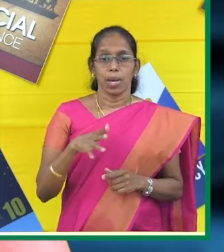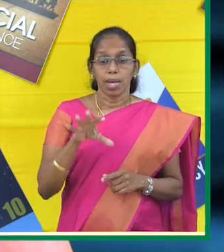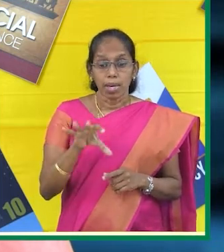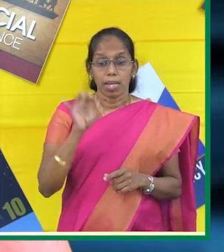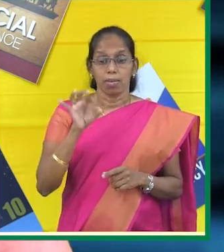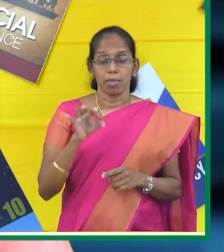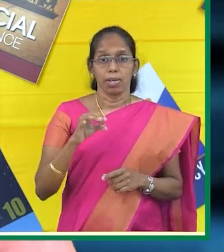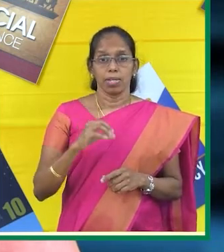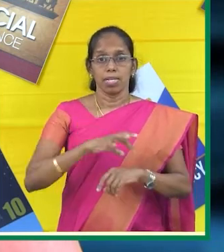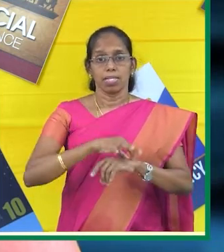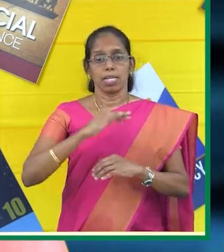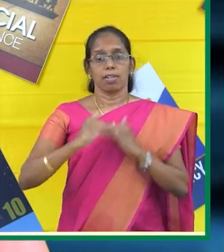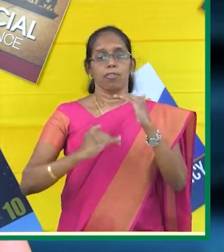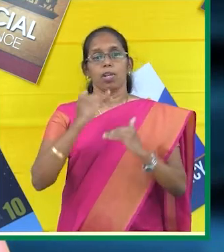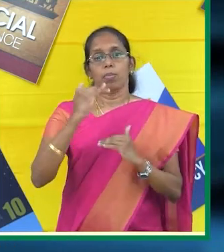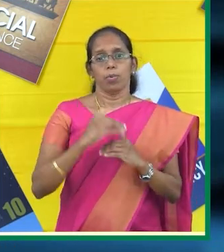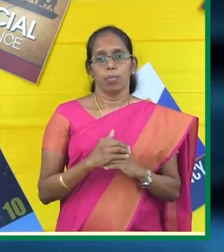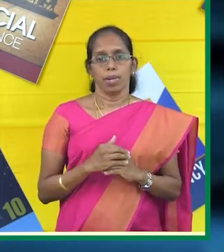கண்டுபிடித்த அறிவியல் வளர்ச்சியிலே